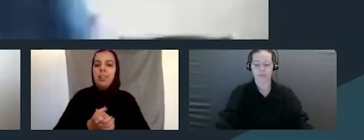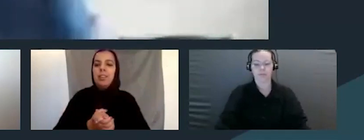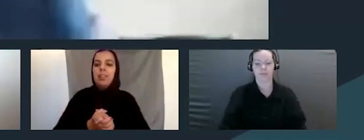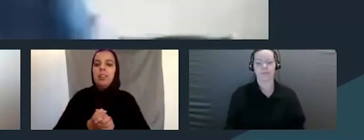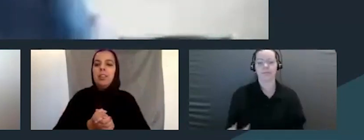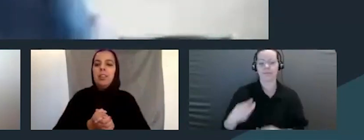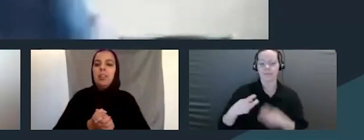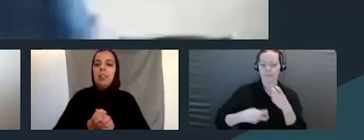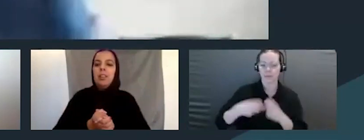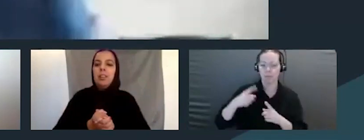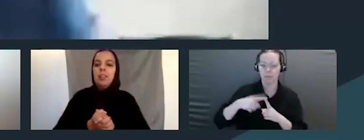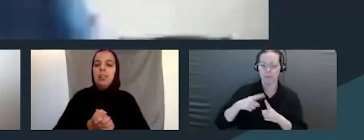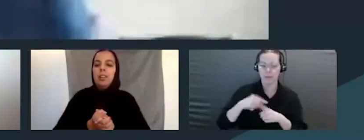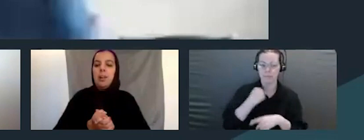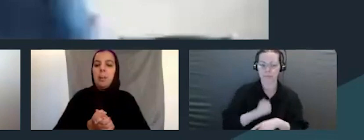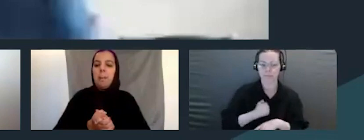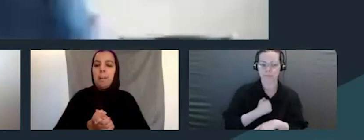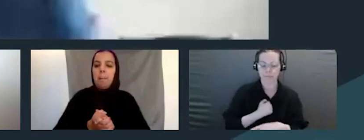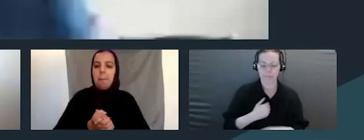Le signal est inaudible.